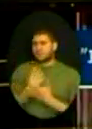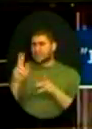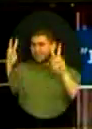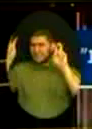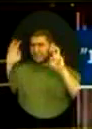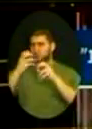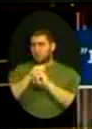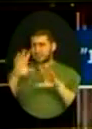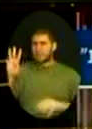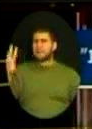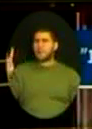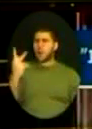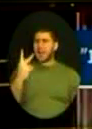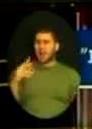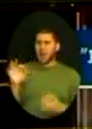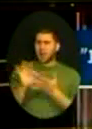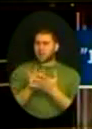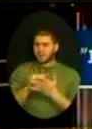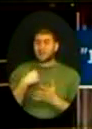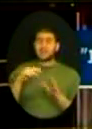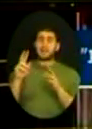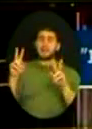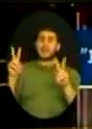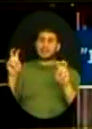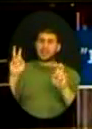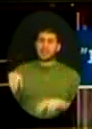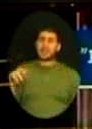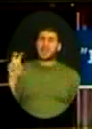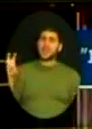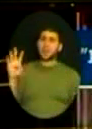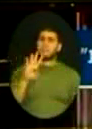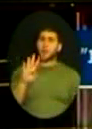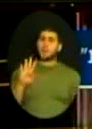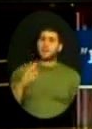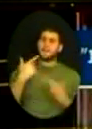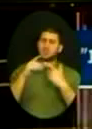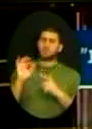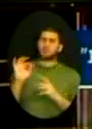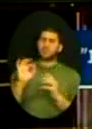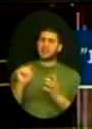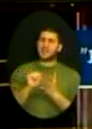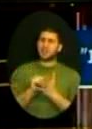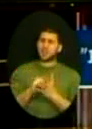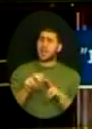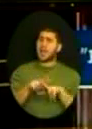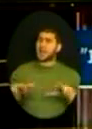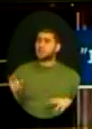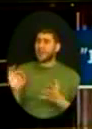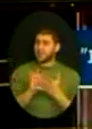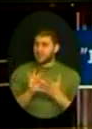מה שפרסם בעוכרה, אני אצטט את עידו באום, הפרשן המשפטי של הארץ דה מרקר, שכתב היום, יש